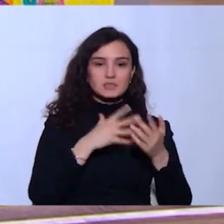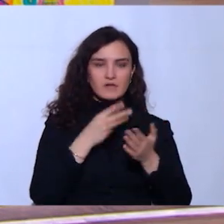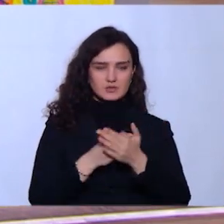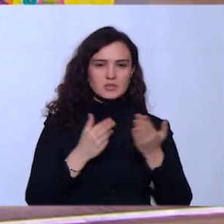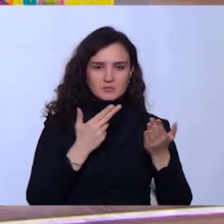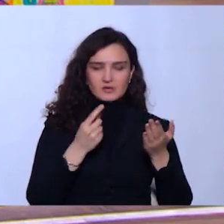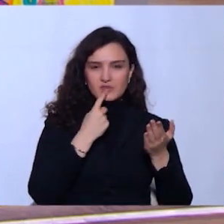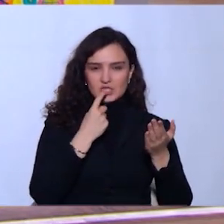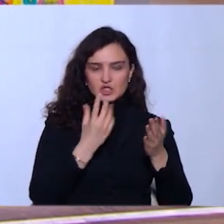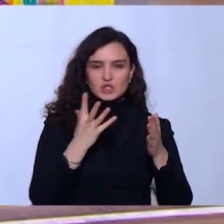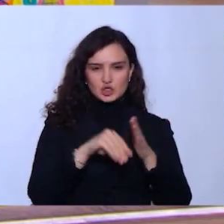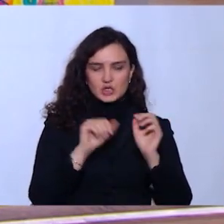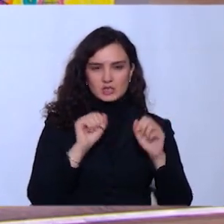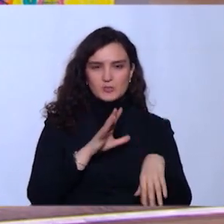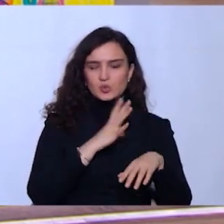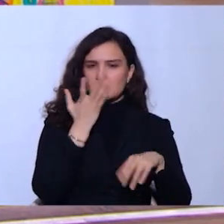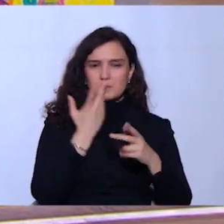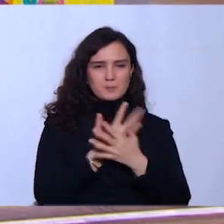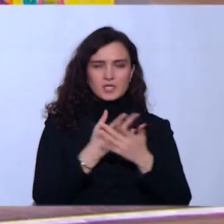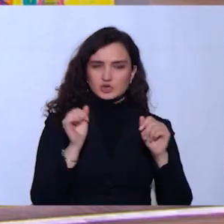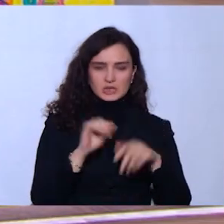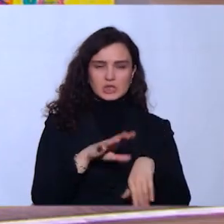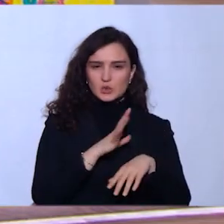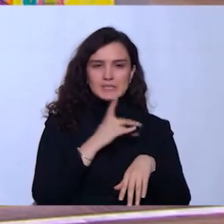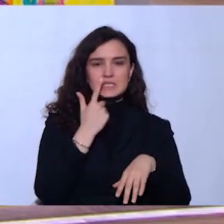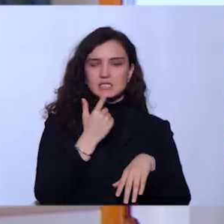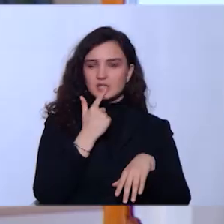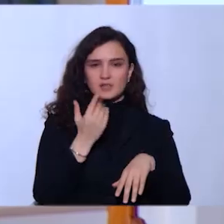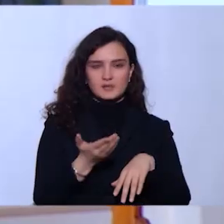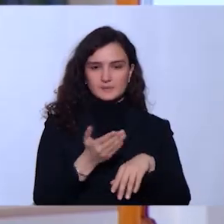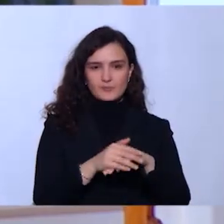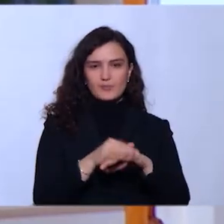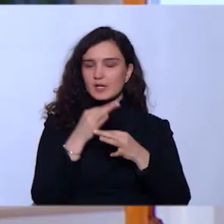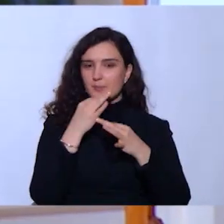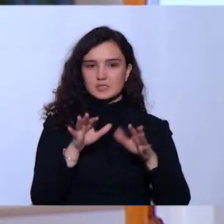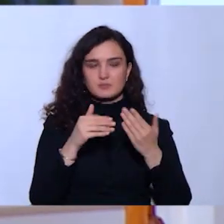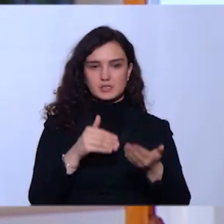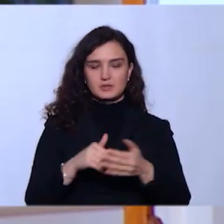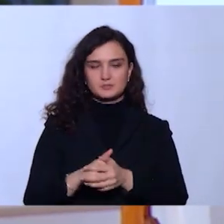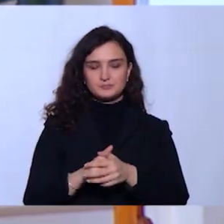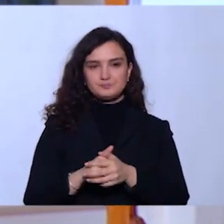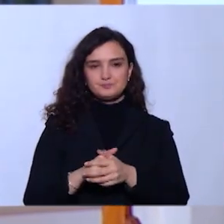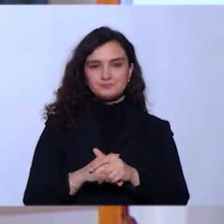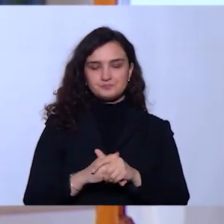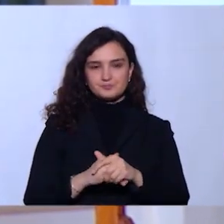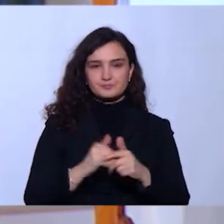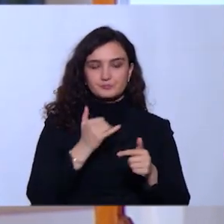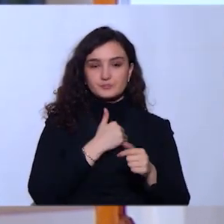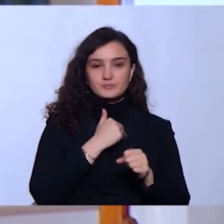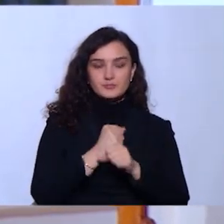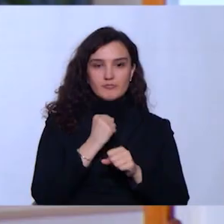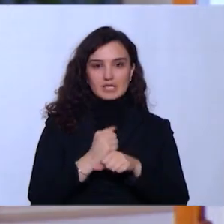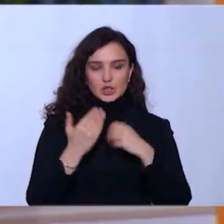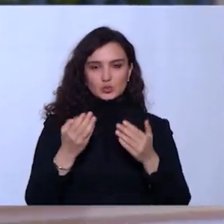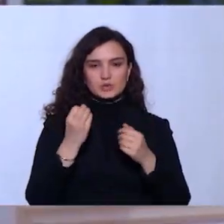თავისთავად კვერცხი შეგიძლიათ იყოს ფერადი, შეგიძლია იყოს წითელი, ნებისმიერი. ახლა მინდა გაგიკეთოთ